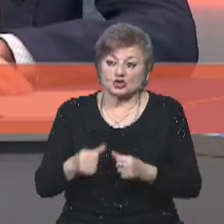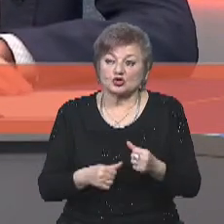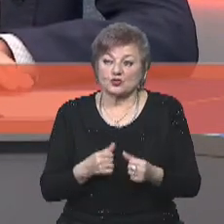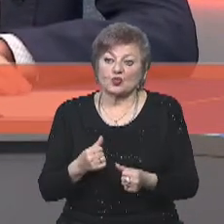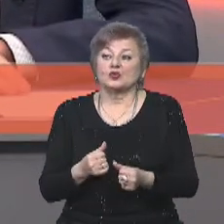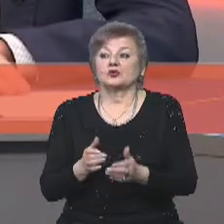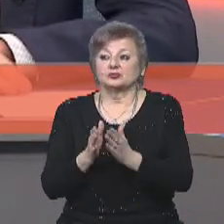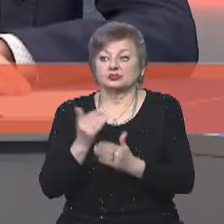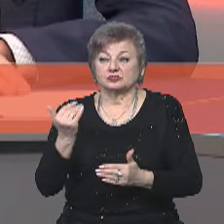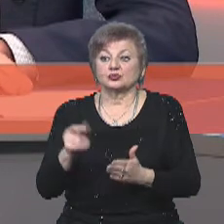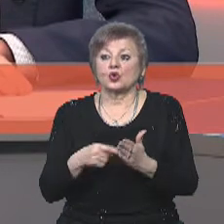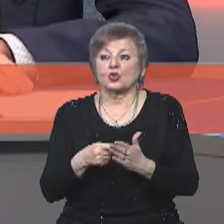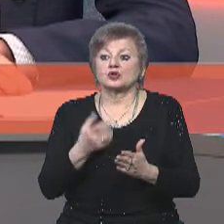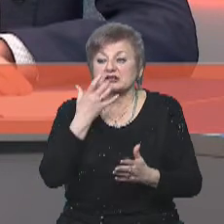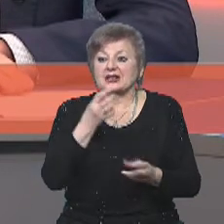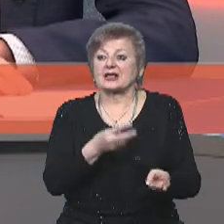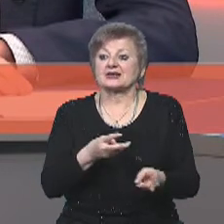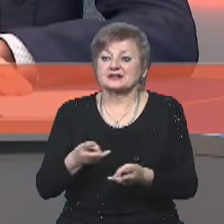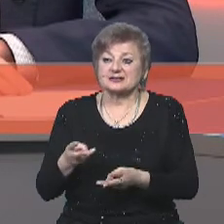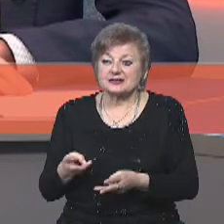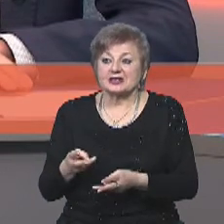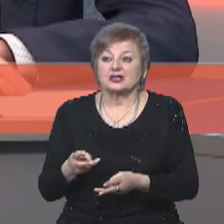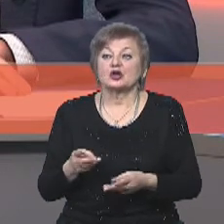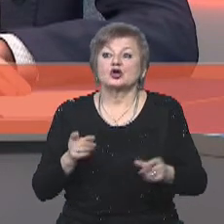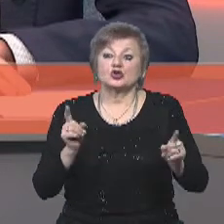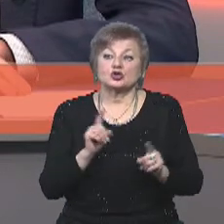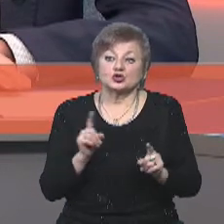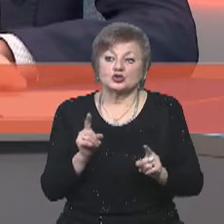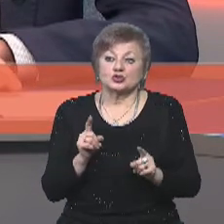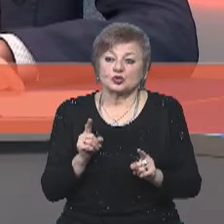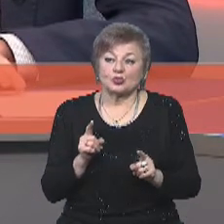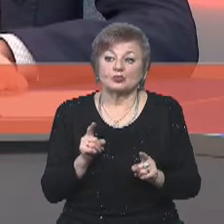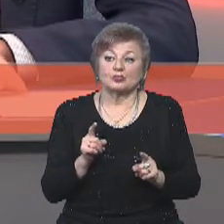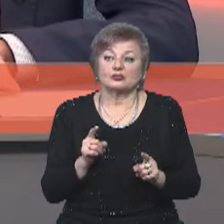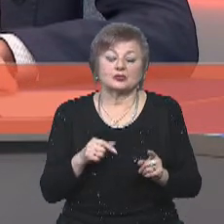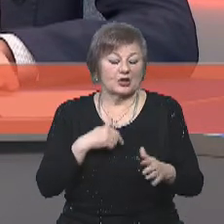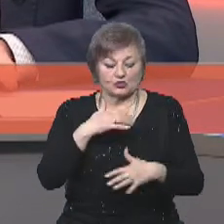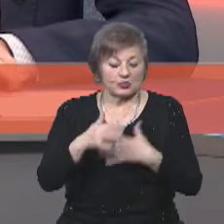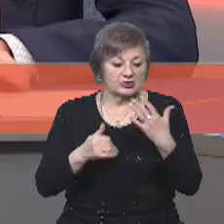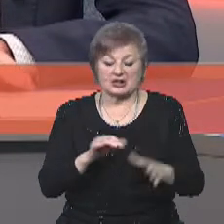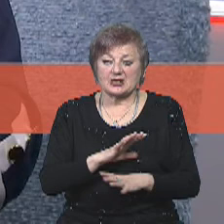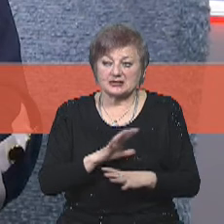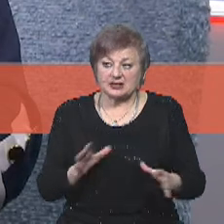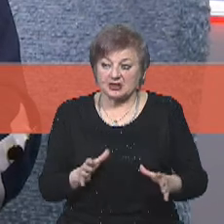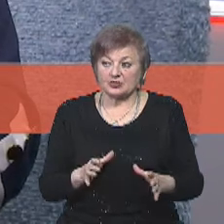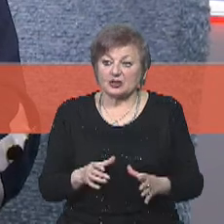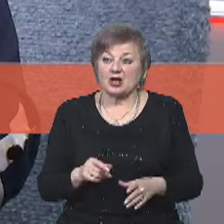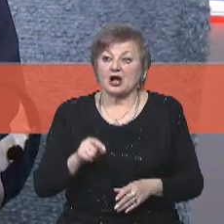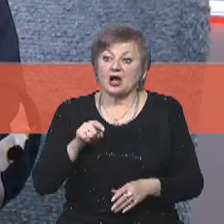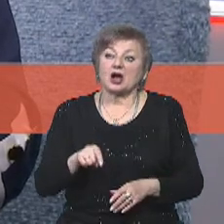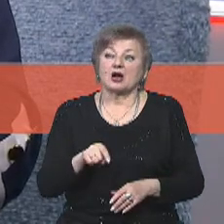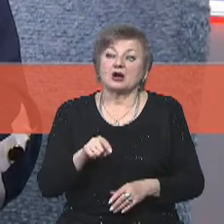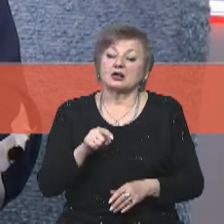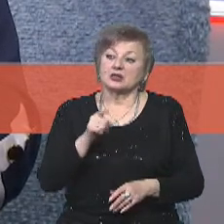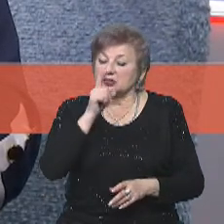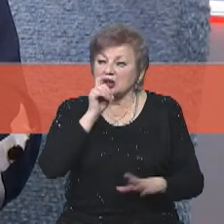городские тепловые сети из бюджета города для того, чтобы, ну, не настал коллапс, нам не выключили газ. На цей рік ви прогнозуєте це